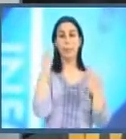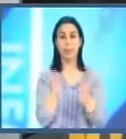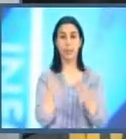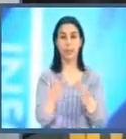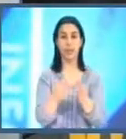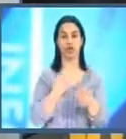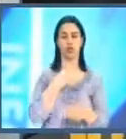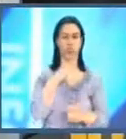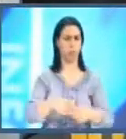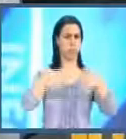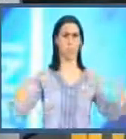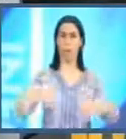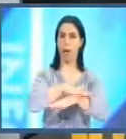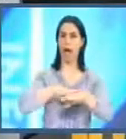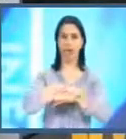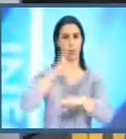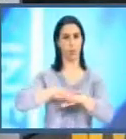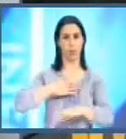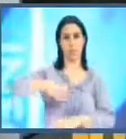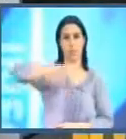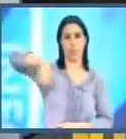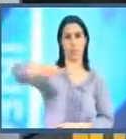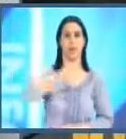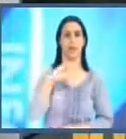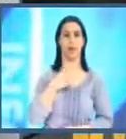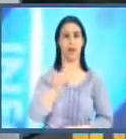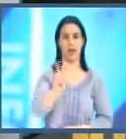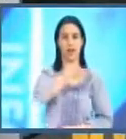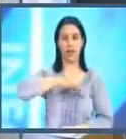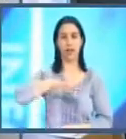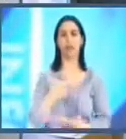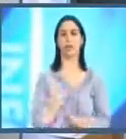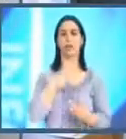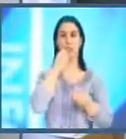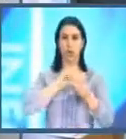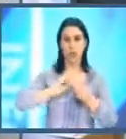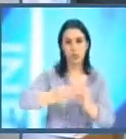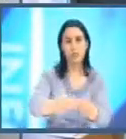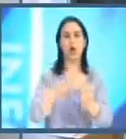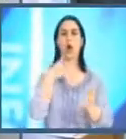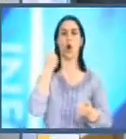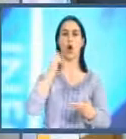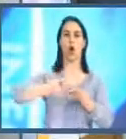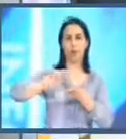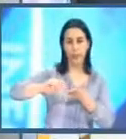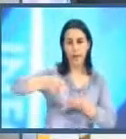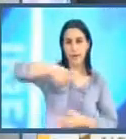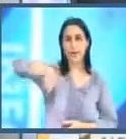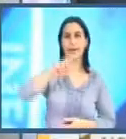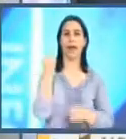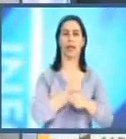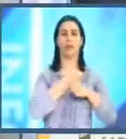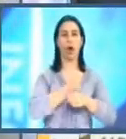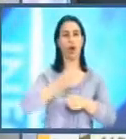ciutat. Convenia d'alguna manera fer un redimensionat dels equips, dels dispositius, dels operatius, que no únicament impliquen